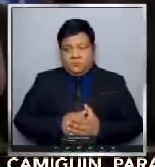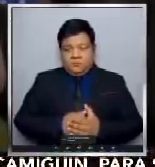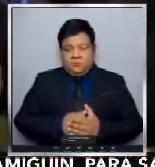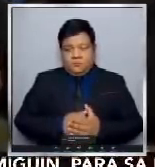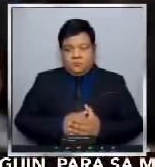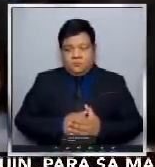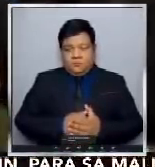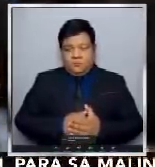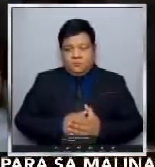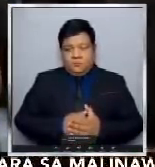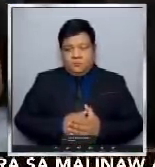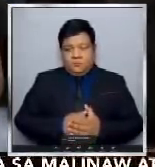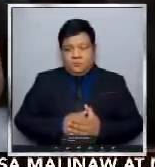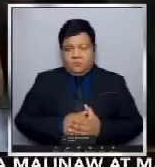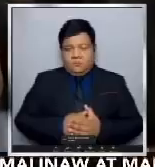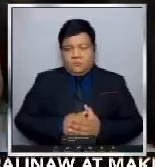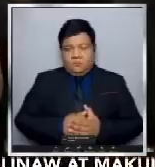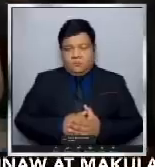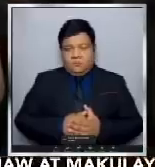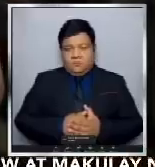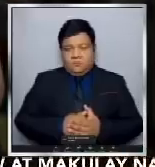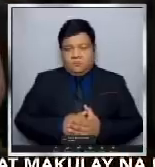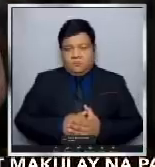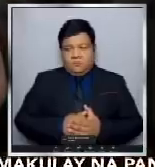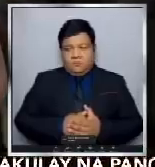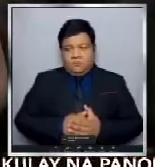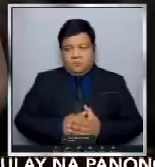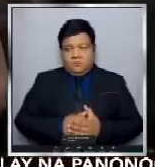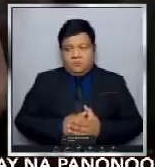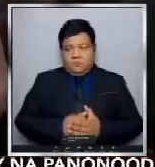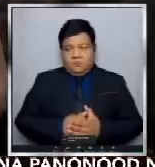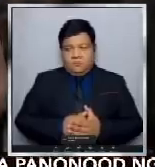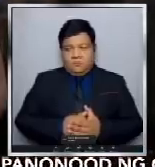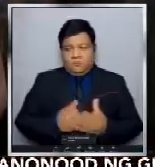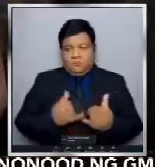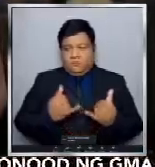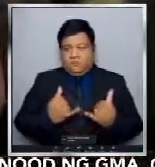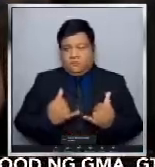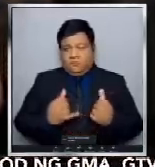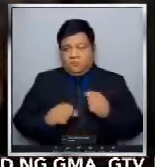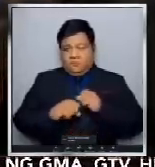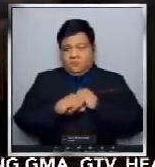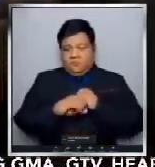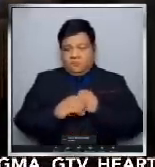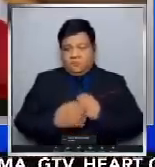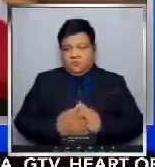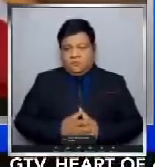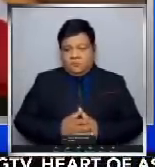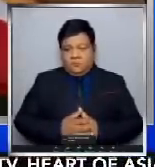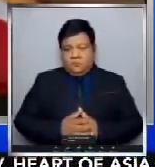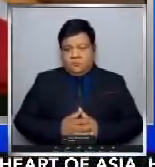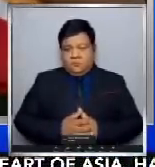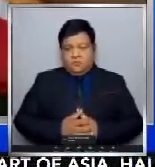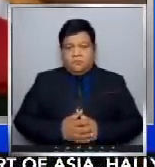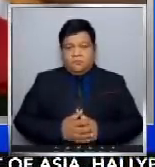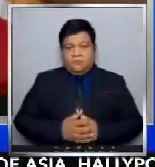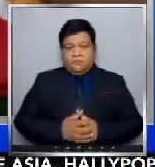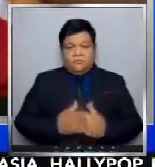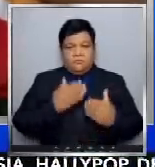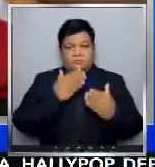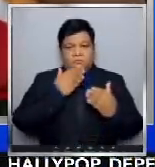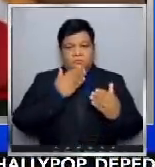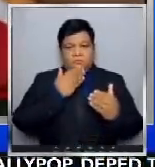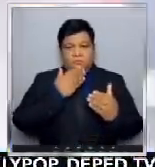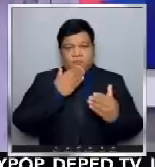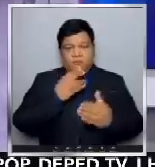Moreno, Doc Willie Ong at kanila mga senatorial candidates. Ivan Pia. Maraming salamat, Von